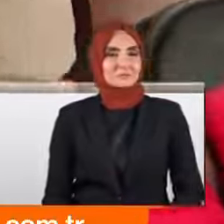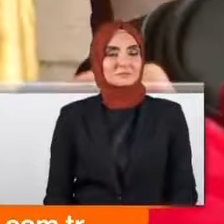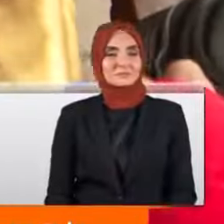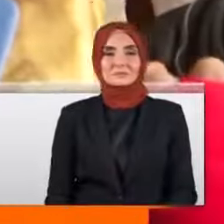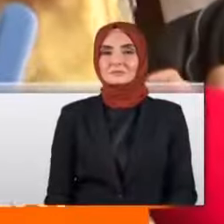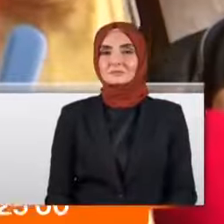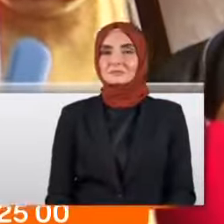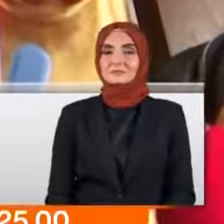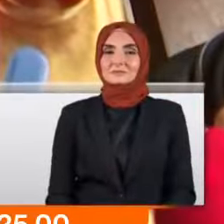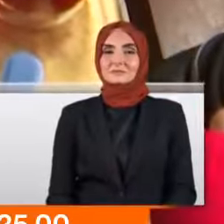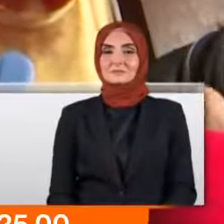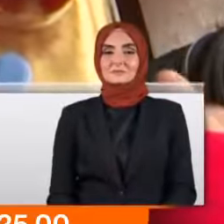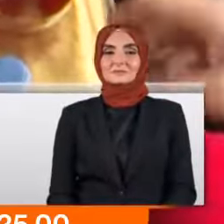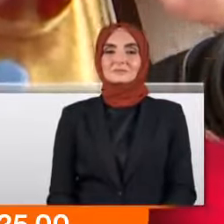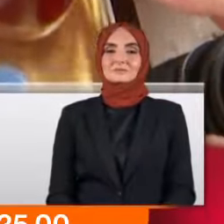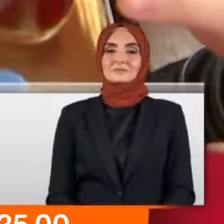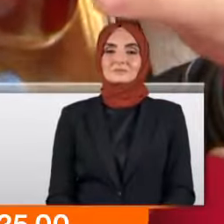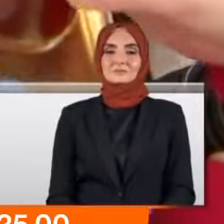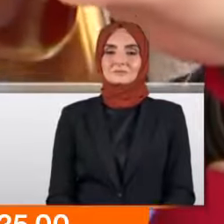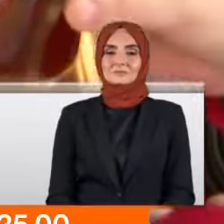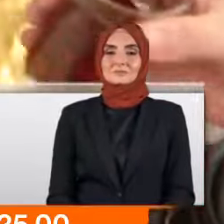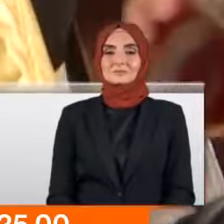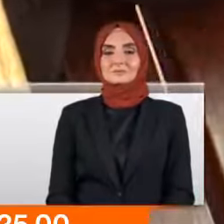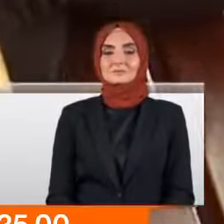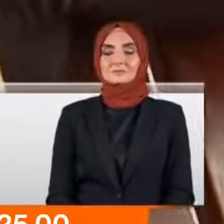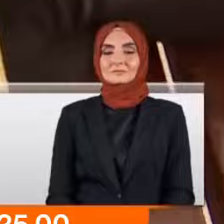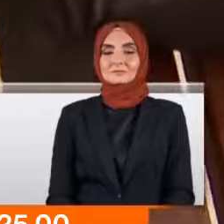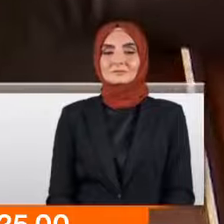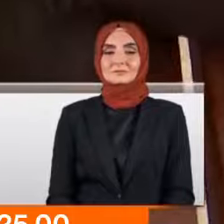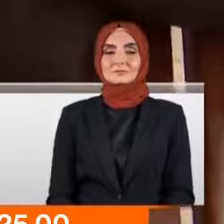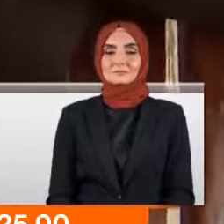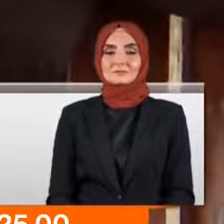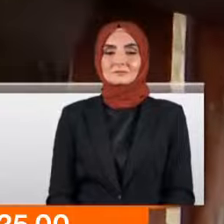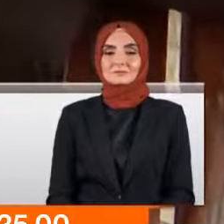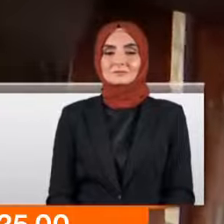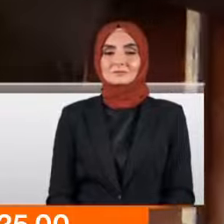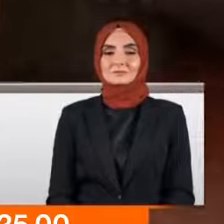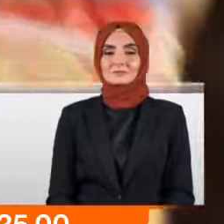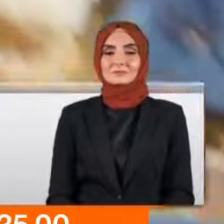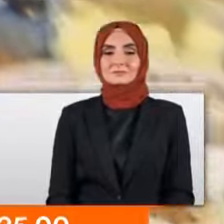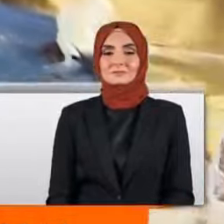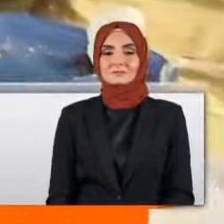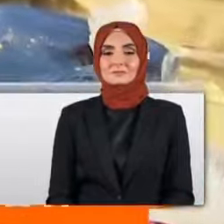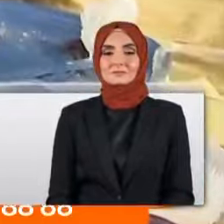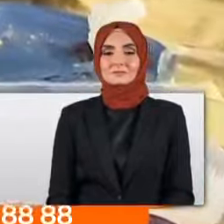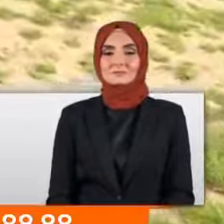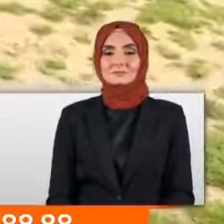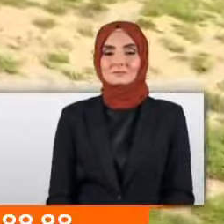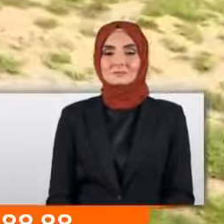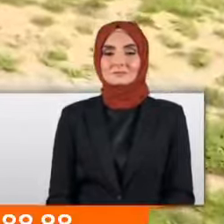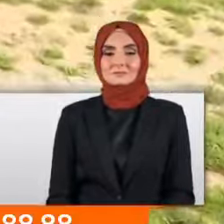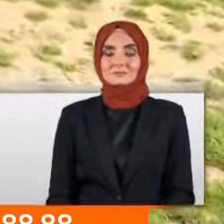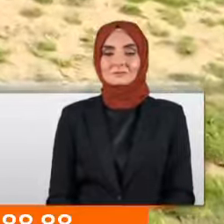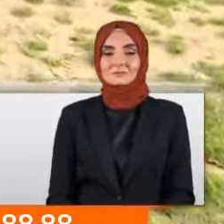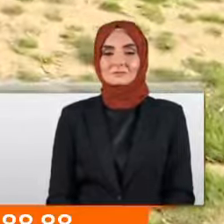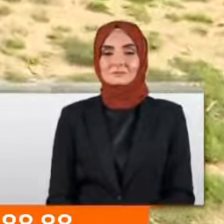peynir çeşitlerimiz var. Zeytin var. Zeytinlerimiz var. İşte yani balımız var, helvamız var. Daha ne olsun? Allah'a bin şükürler olsun. Bu ayda